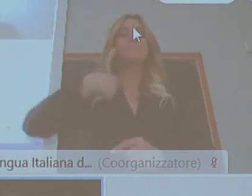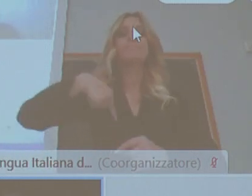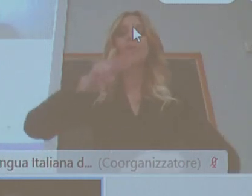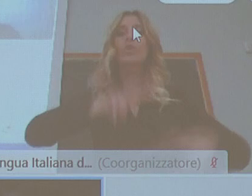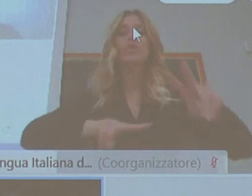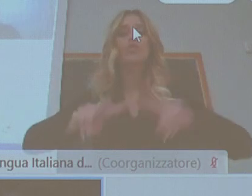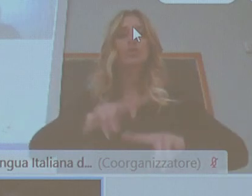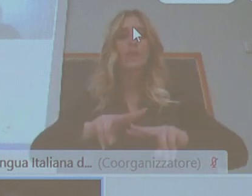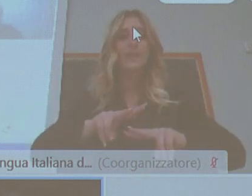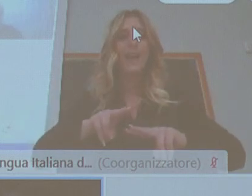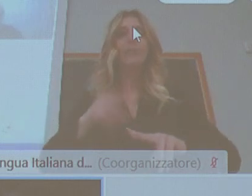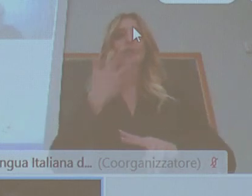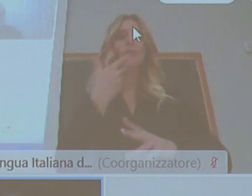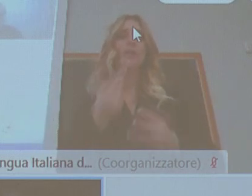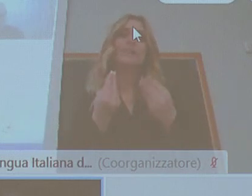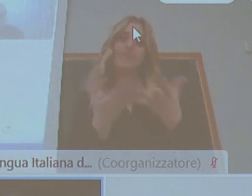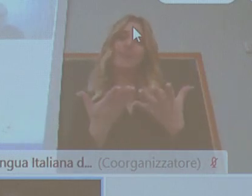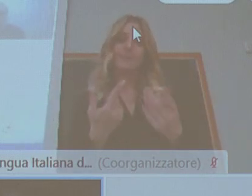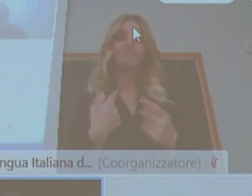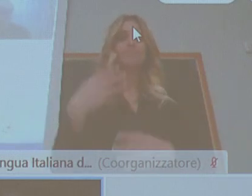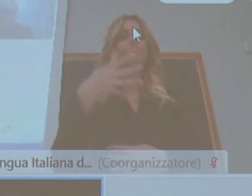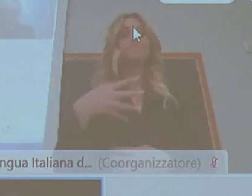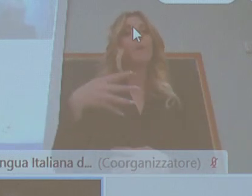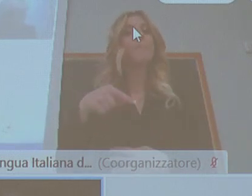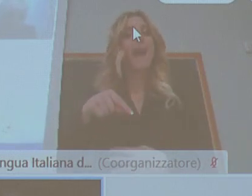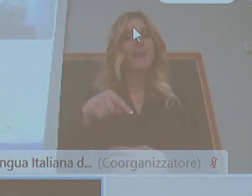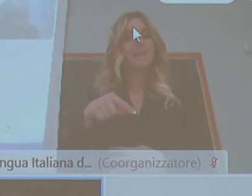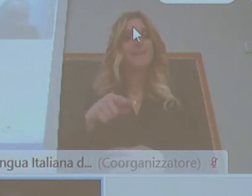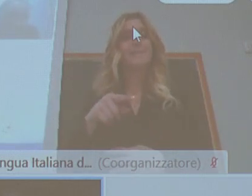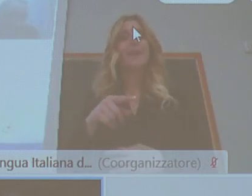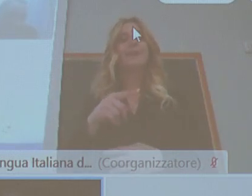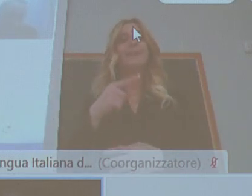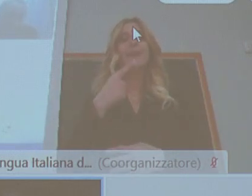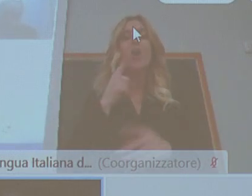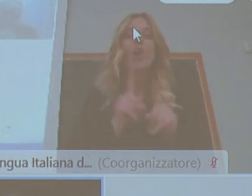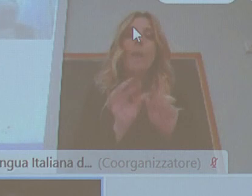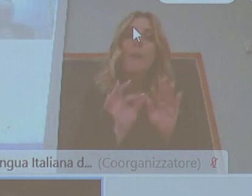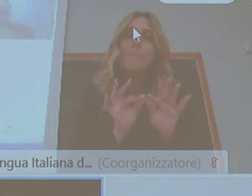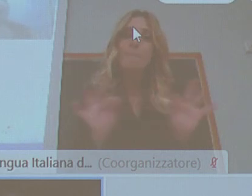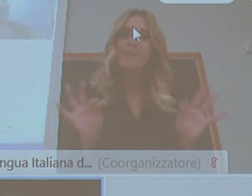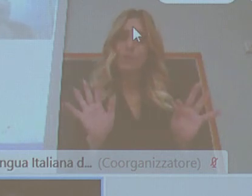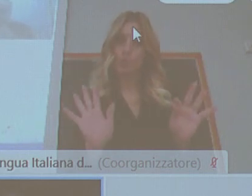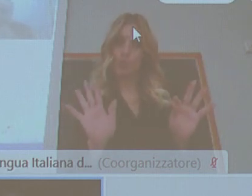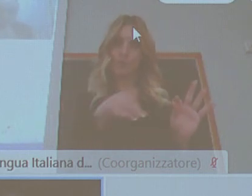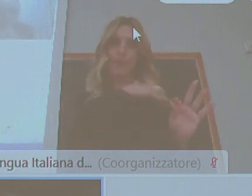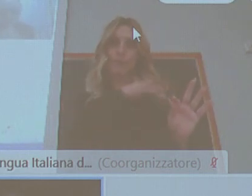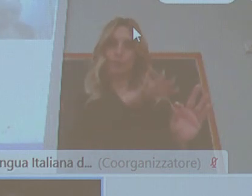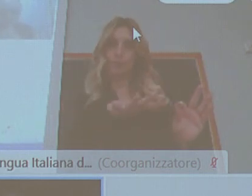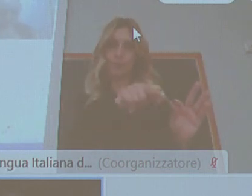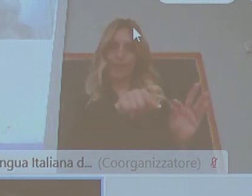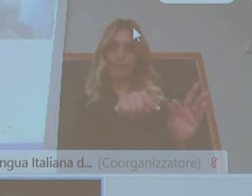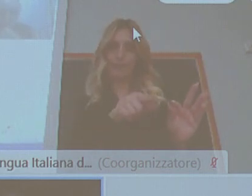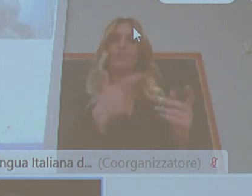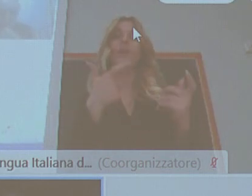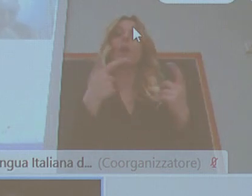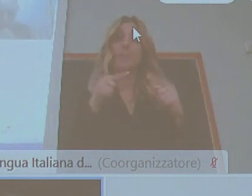di tarare sostanzialmente questo master proprio a misura dei nostri studenti. Proprio